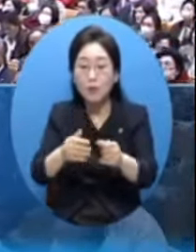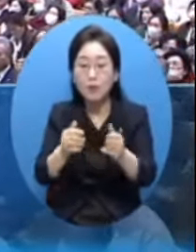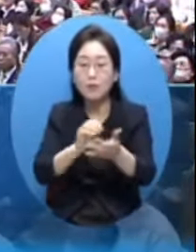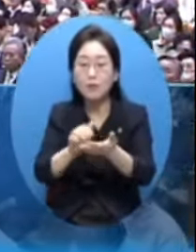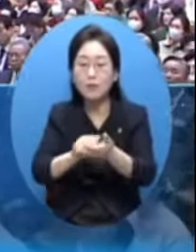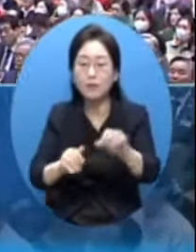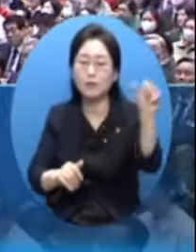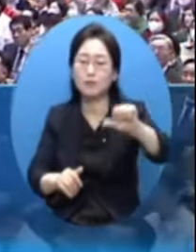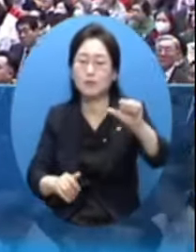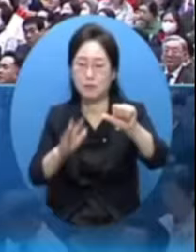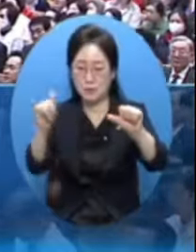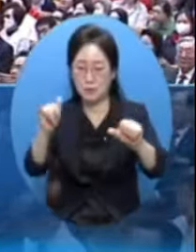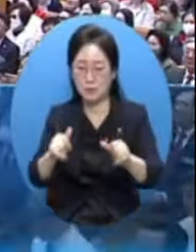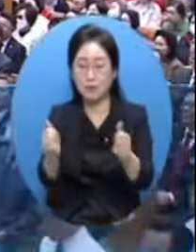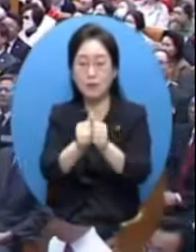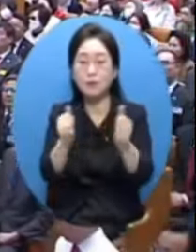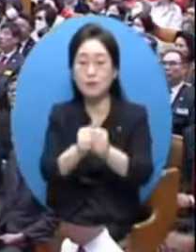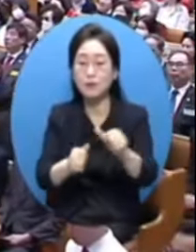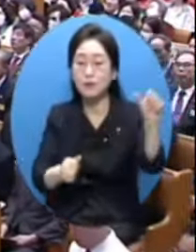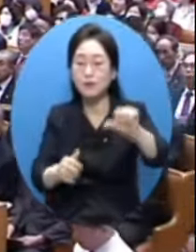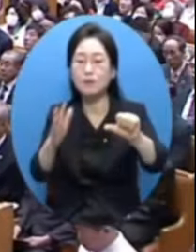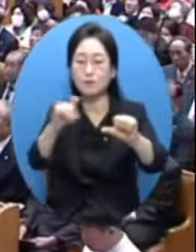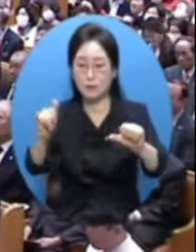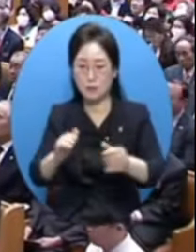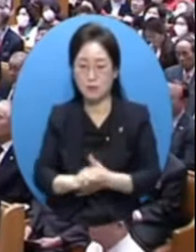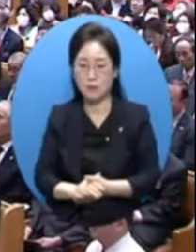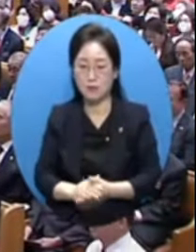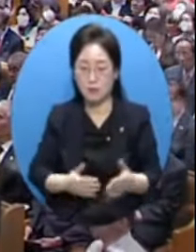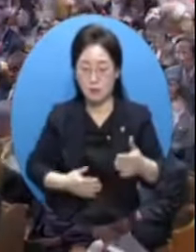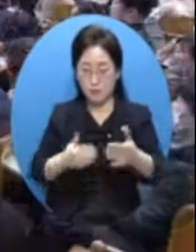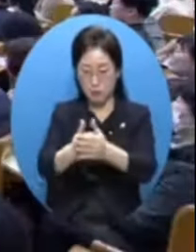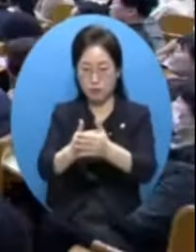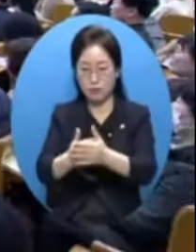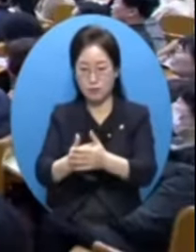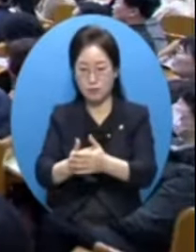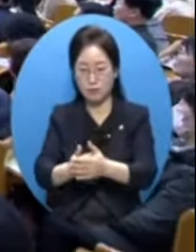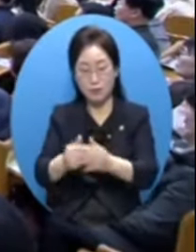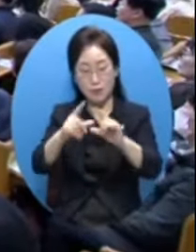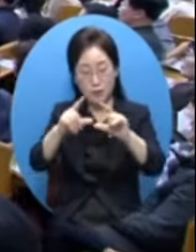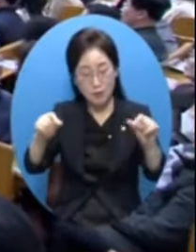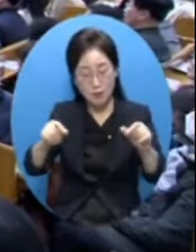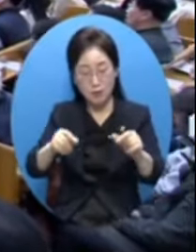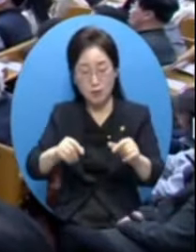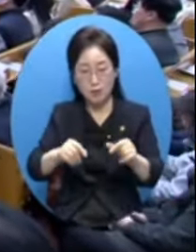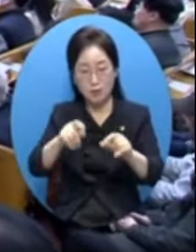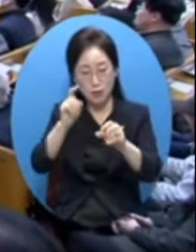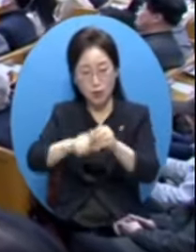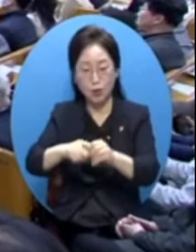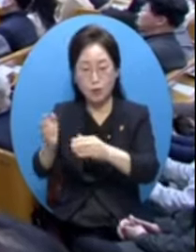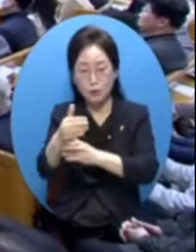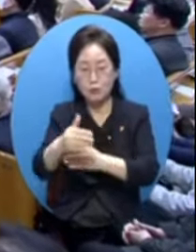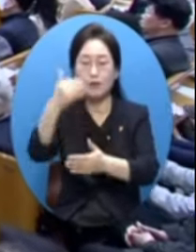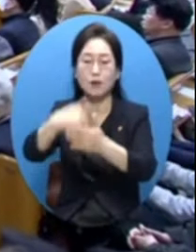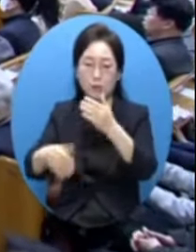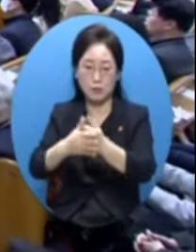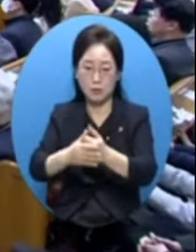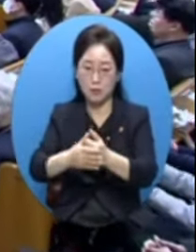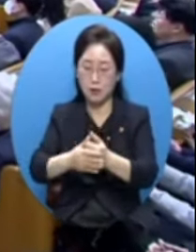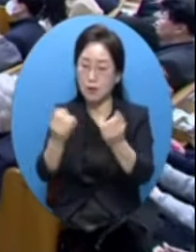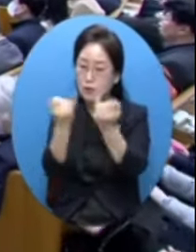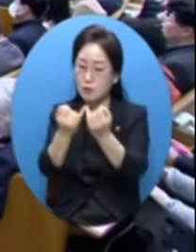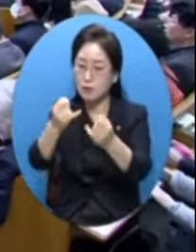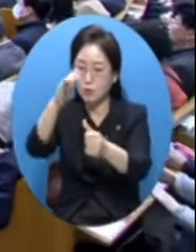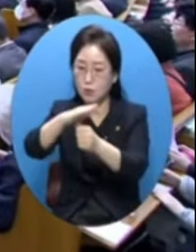5천명이었더라. 남자로만 5천명이 배불리 먹고 음식이 남았으니까 아마 여자와 아이를 다 합치면 한 2만 명